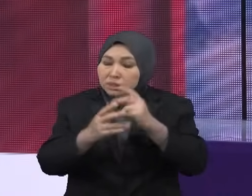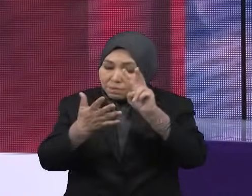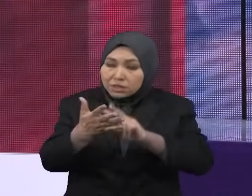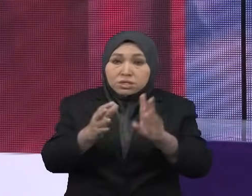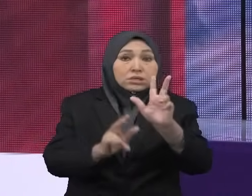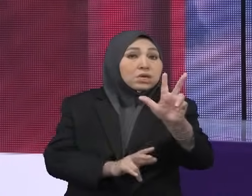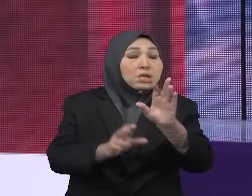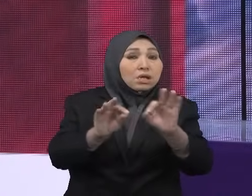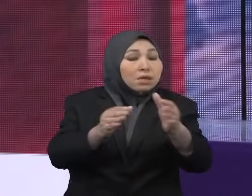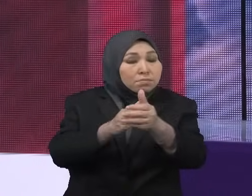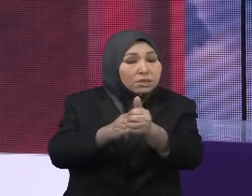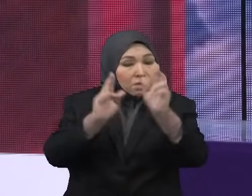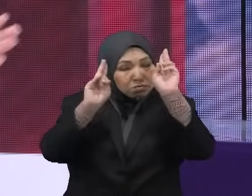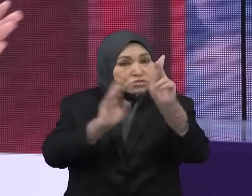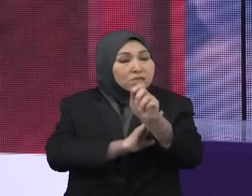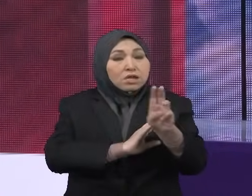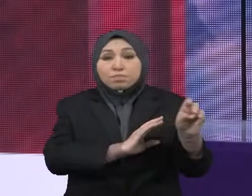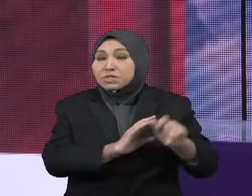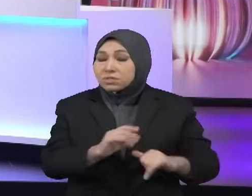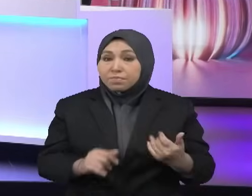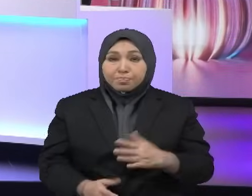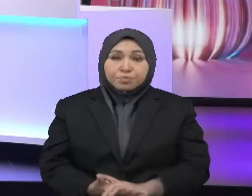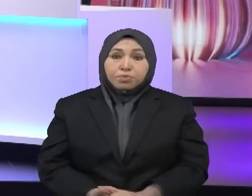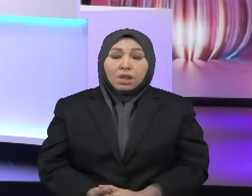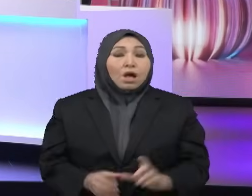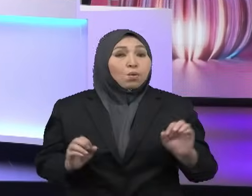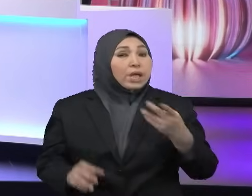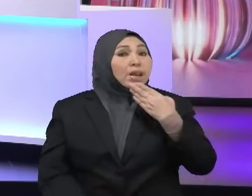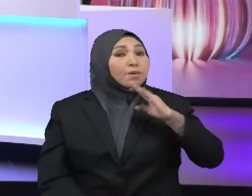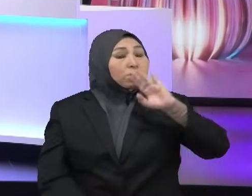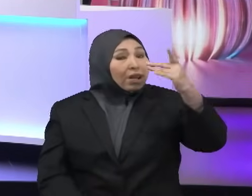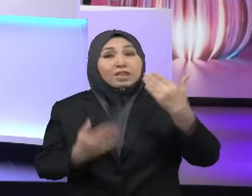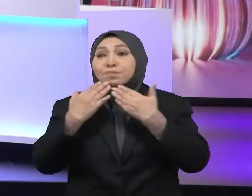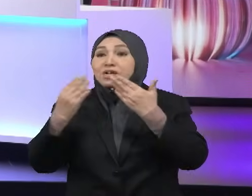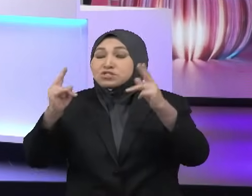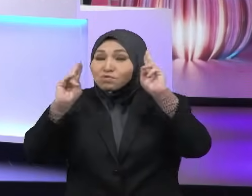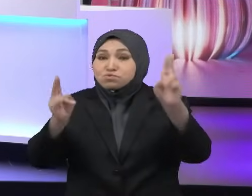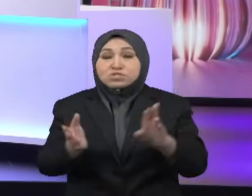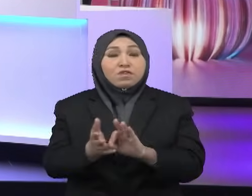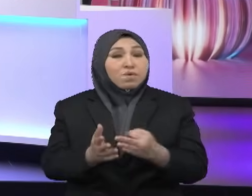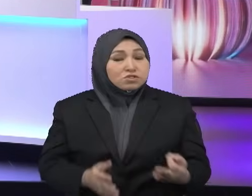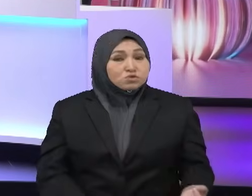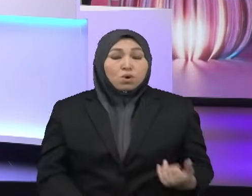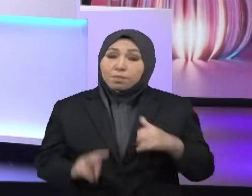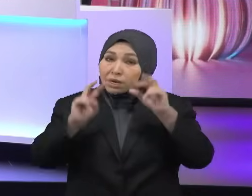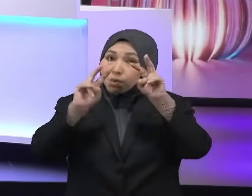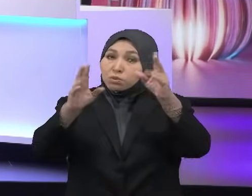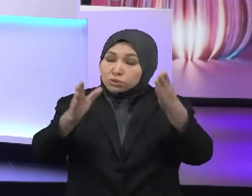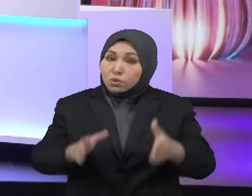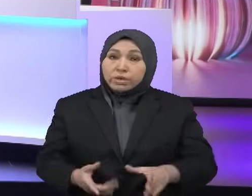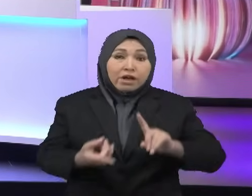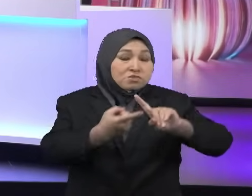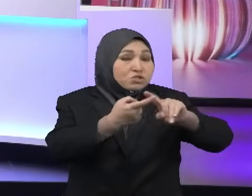ayat dipimpin Al-Fadhil Ustaz Tirmizi Ali. Sila Ustaz. Baik, alhamdulillah. Terima kasih Fadil Ustaz Tuan Fazrul, penonton-penonton, sahabat-sahabat